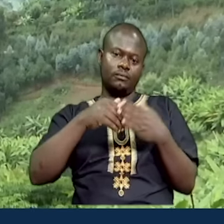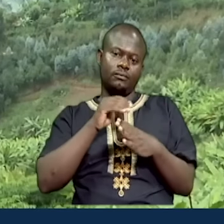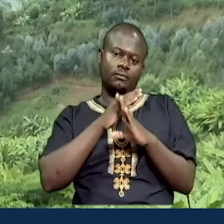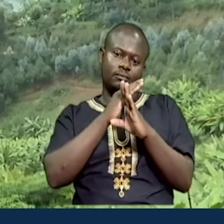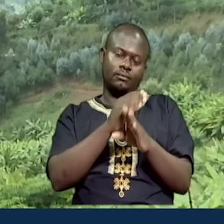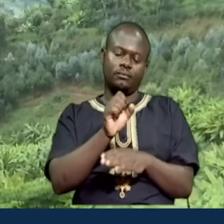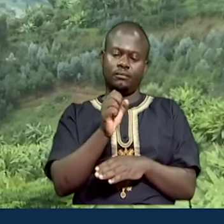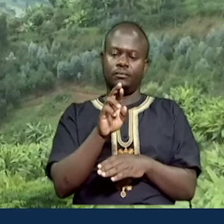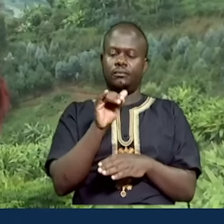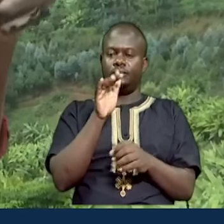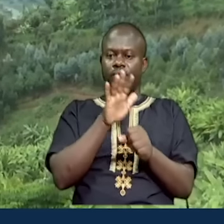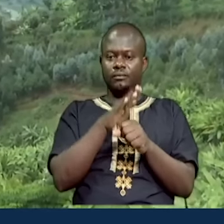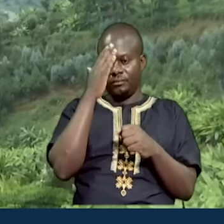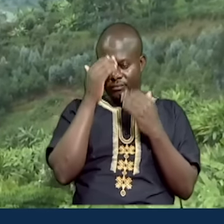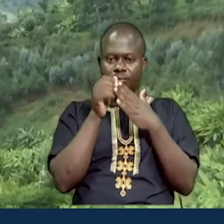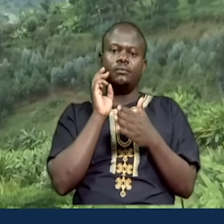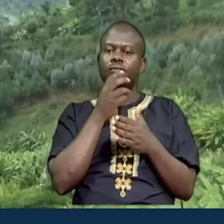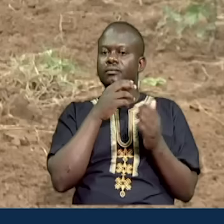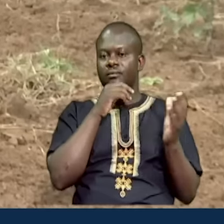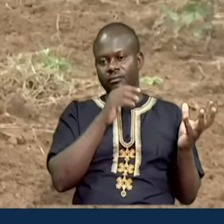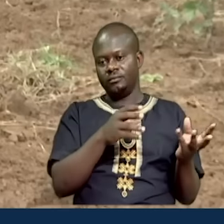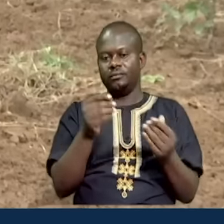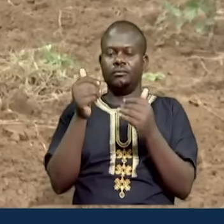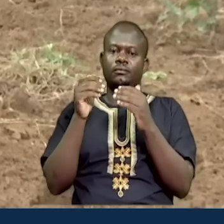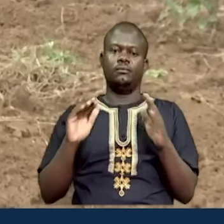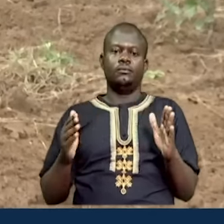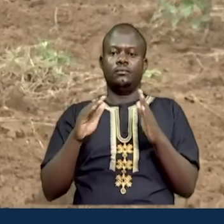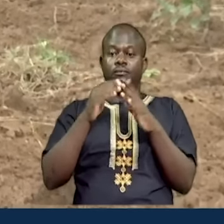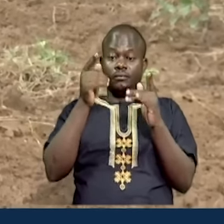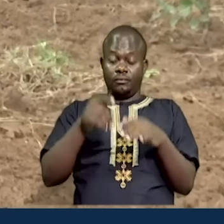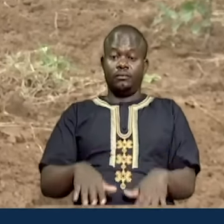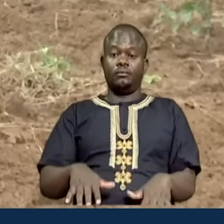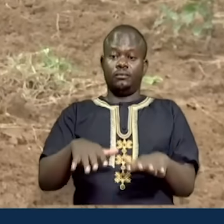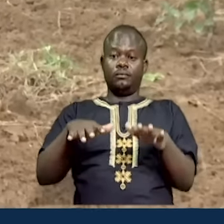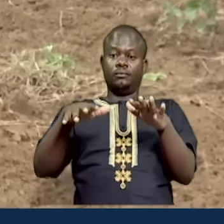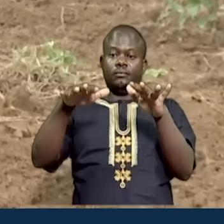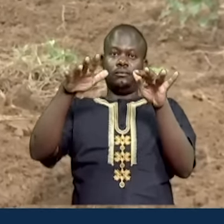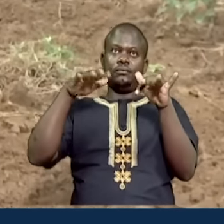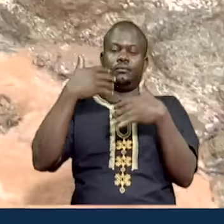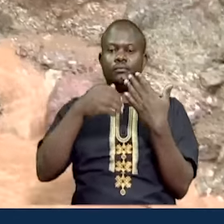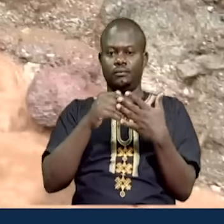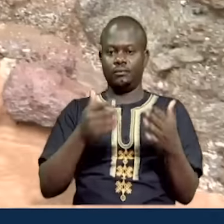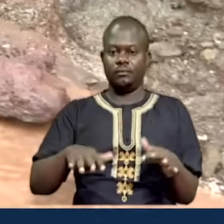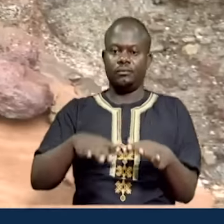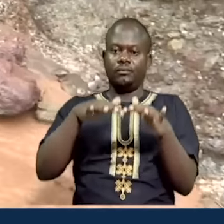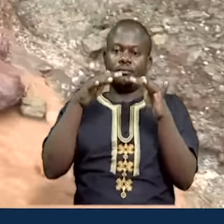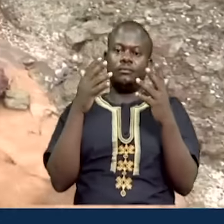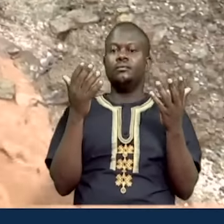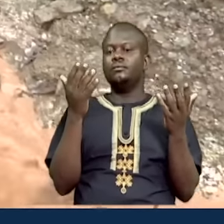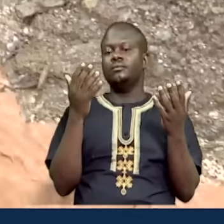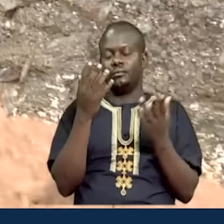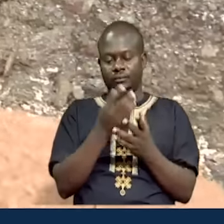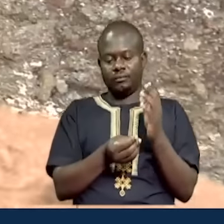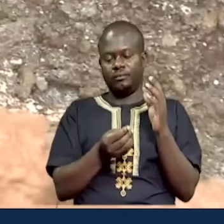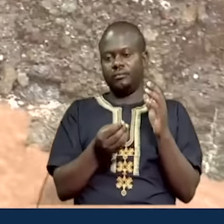imirwanya suri myinshi kugira ngo amazi yo kudutwara imisozi. Rwaraje rurasendera nyine. Rumaze gusendera nyine ubwo nyine ndahomba